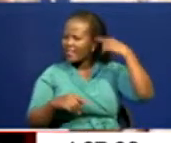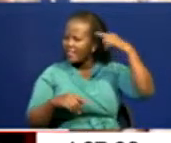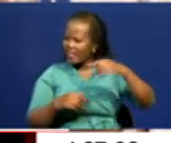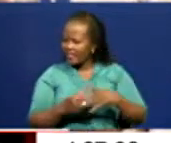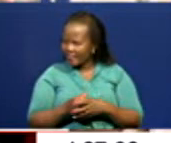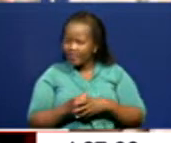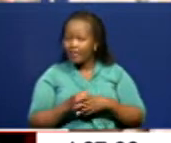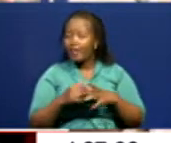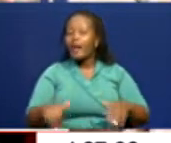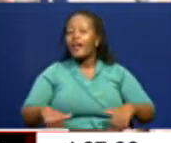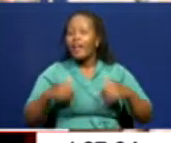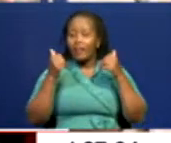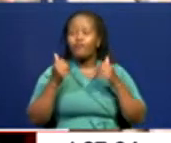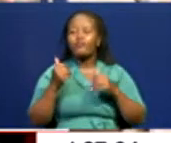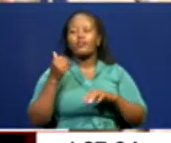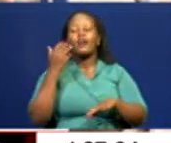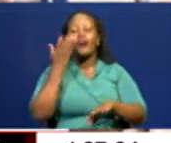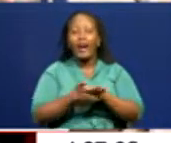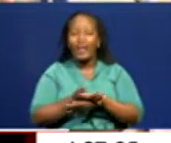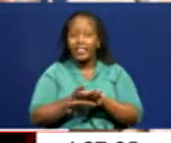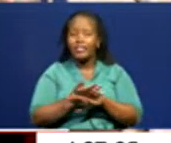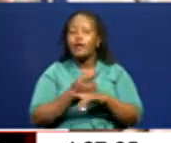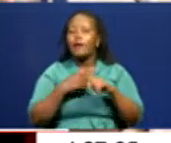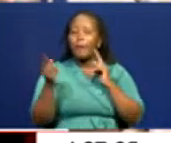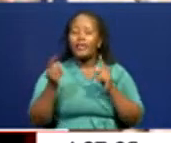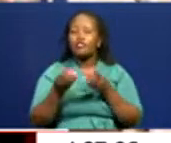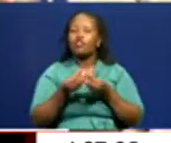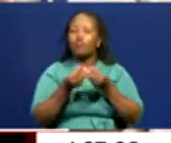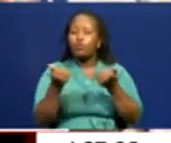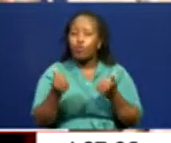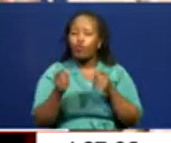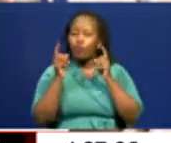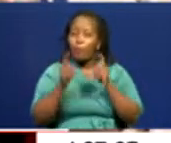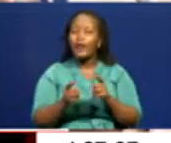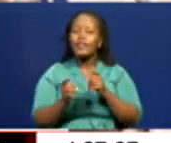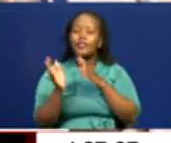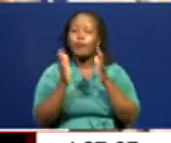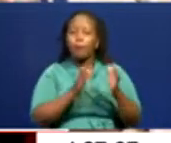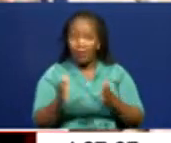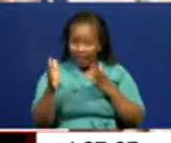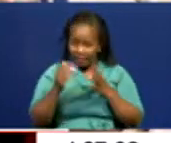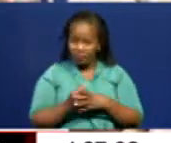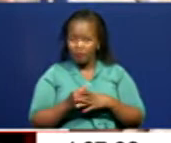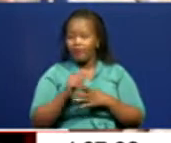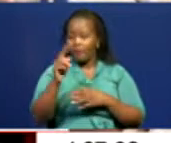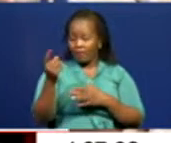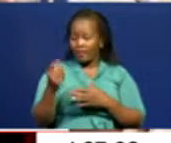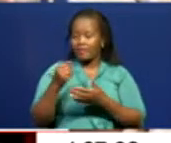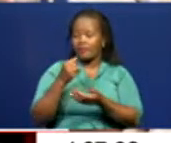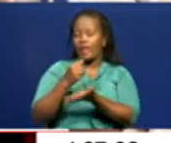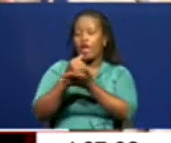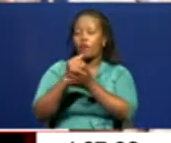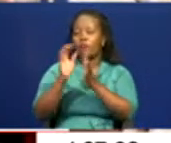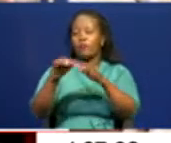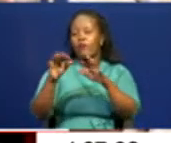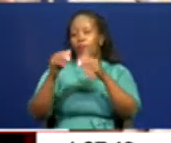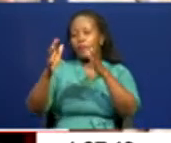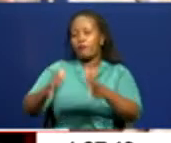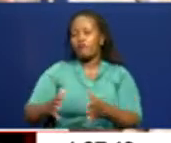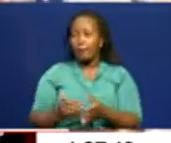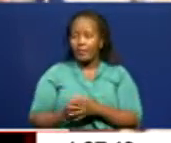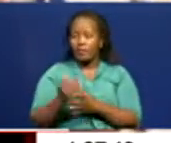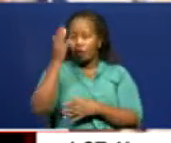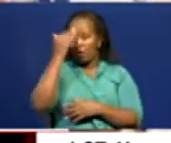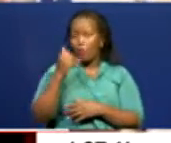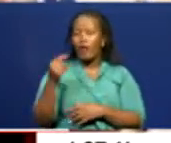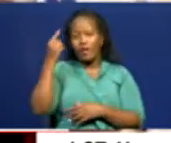Gharama ya maisha itapanda kwa mpango. Na mpango ni kusaidia mkulima. Na ndio sababu for the